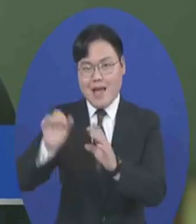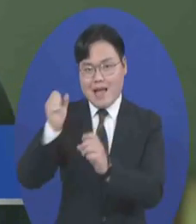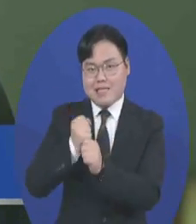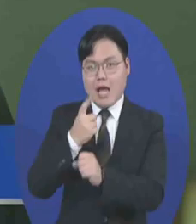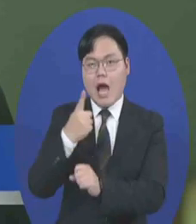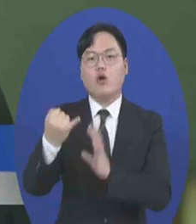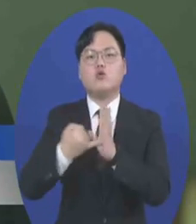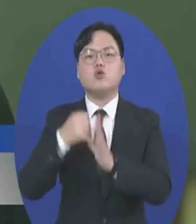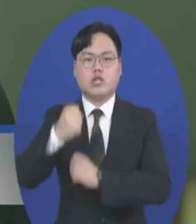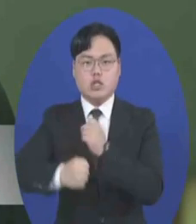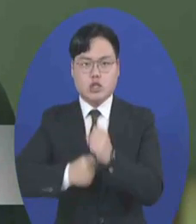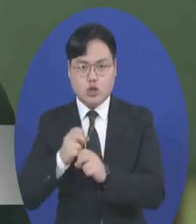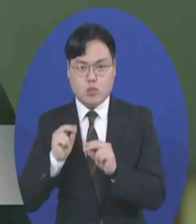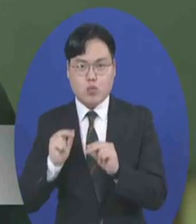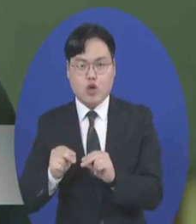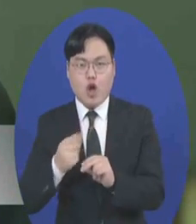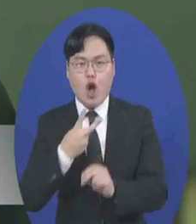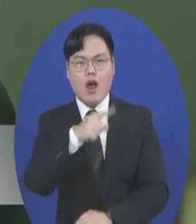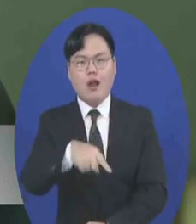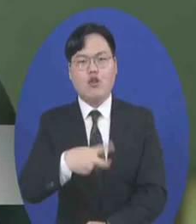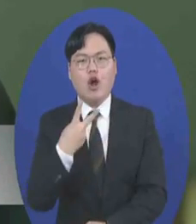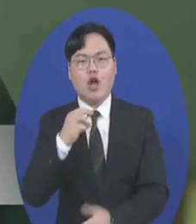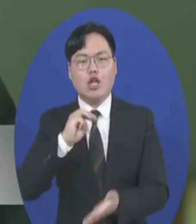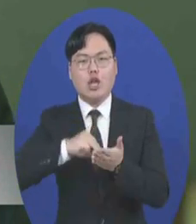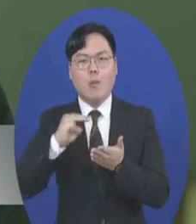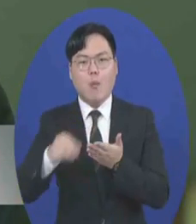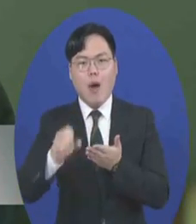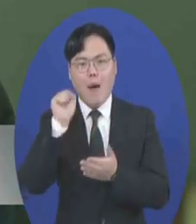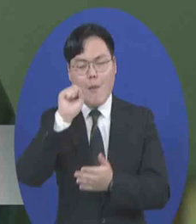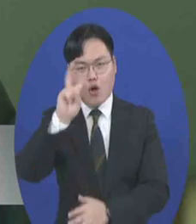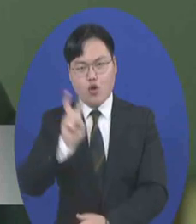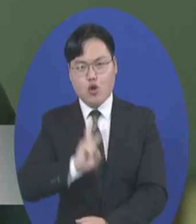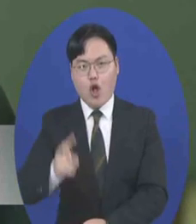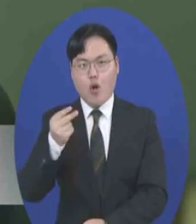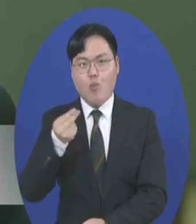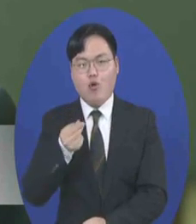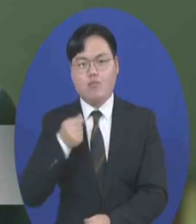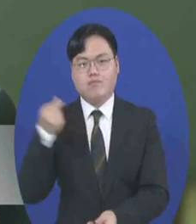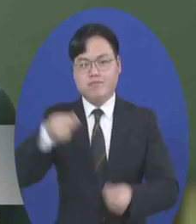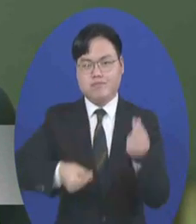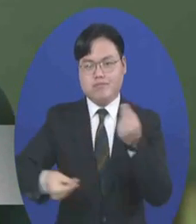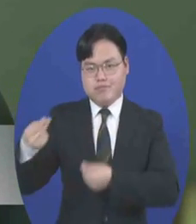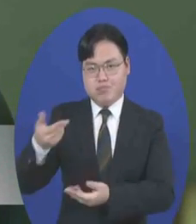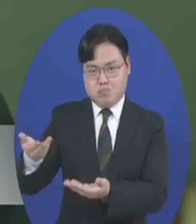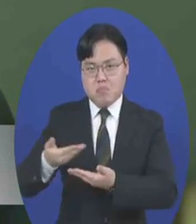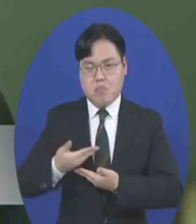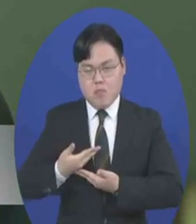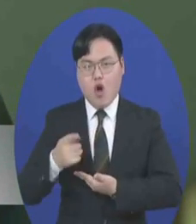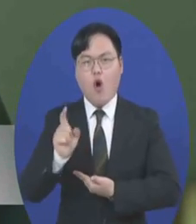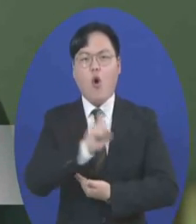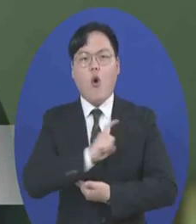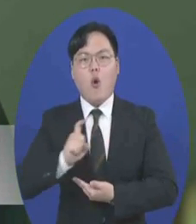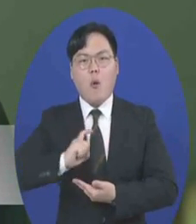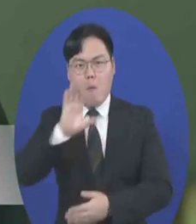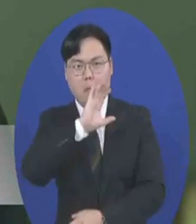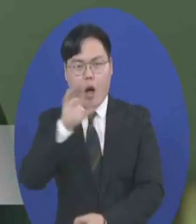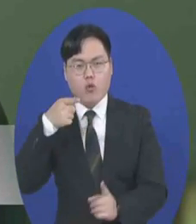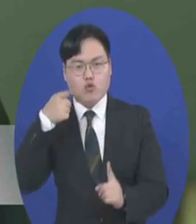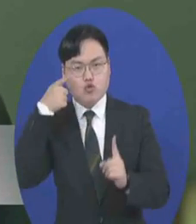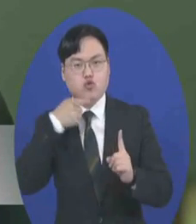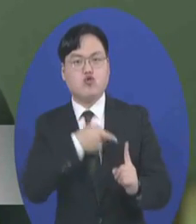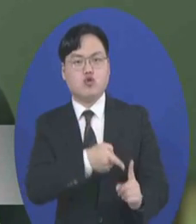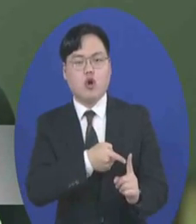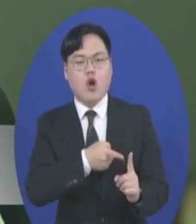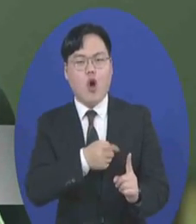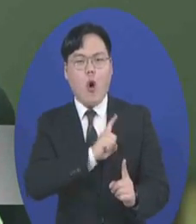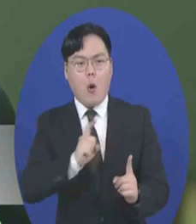байна. Энэ хугацаанд нийт 2.2 тэрбум ам.долларын хөрөнгө оруулалт хийсэн байна. Хөрөнгө оруулалтын 93% нь хувийн хвшилд зориулагджээ.